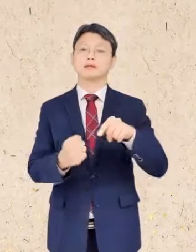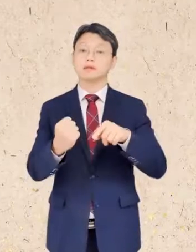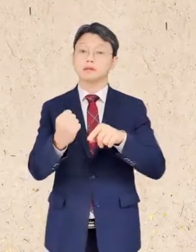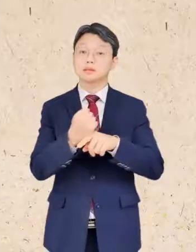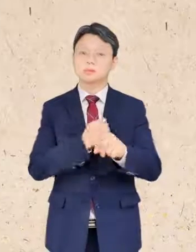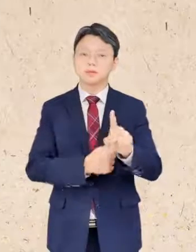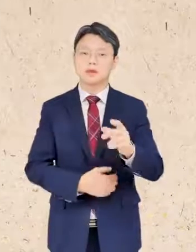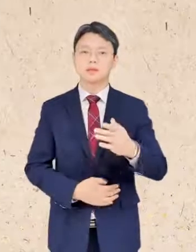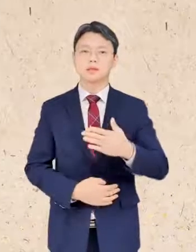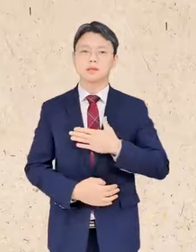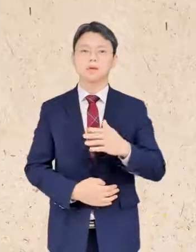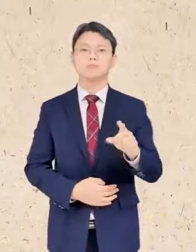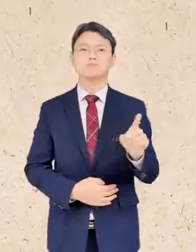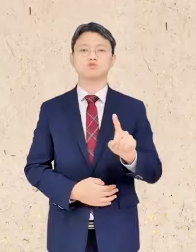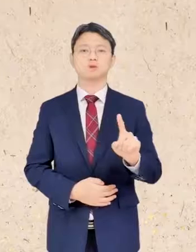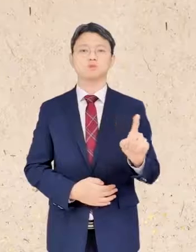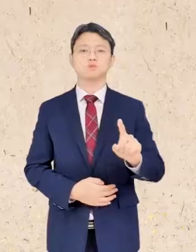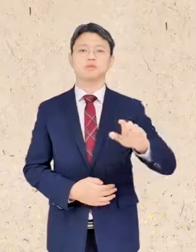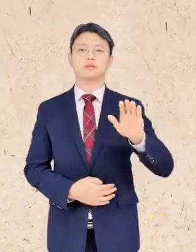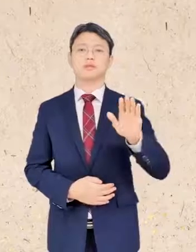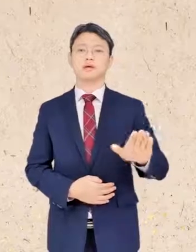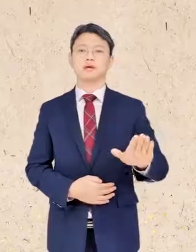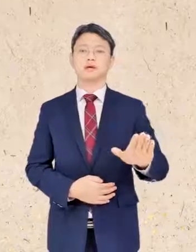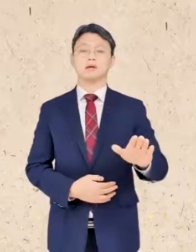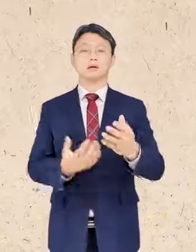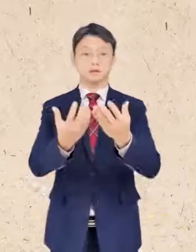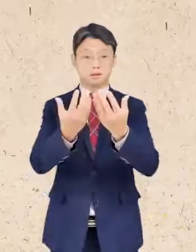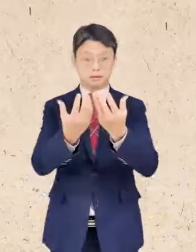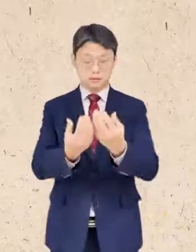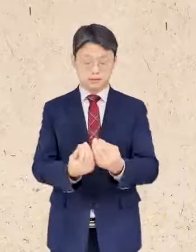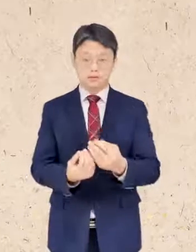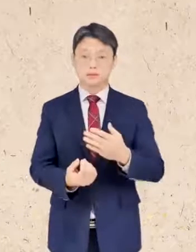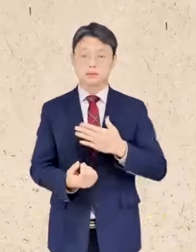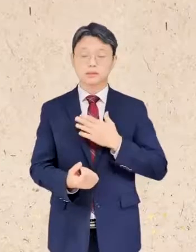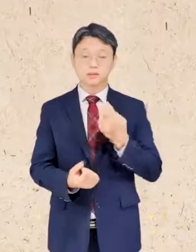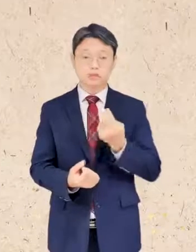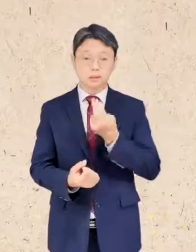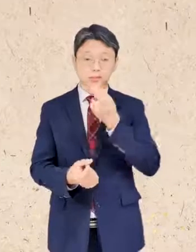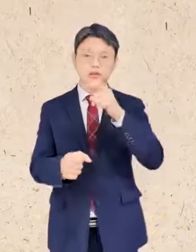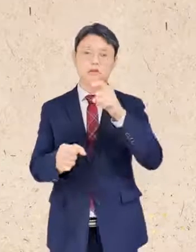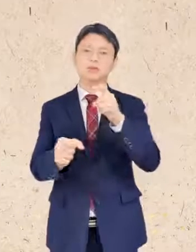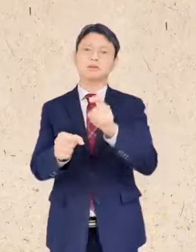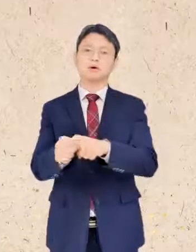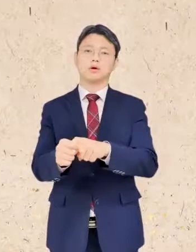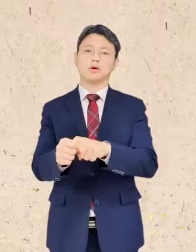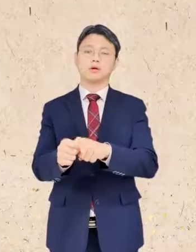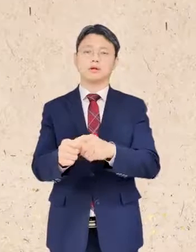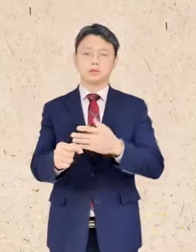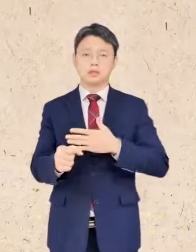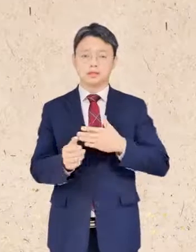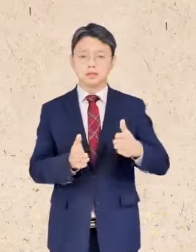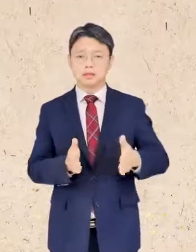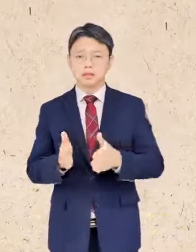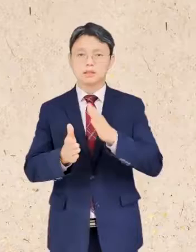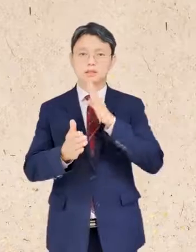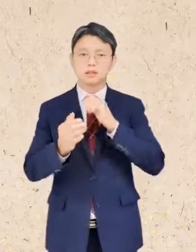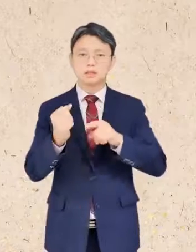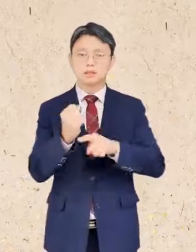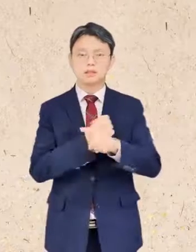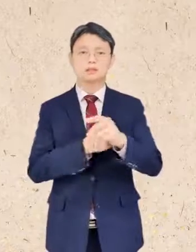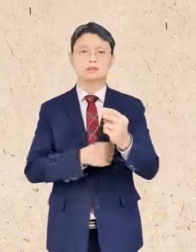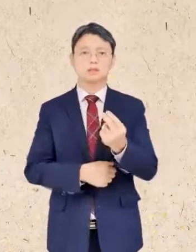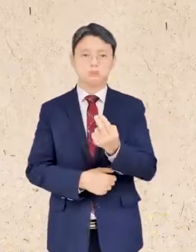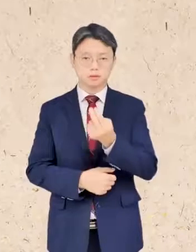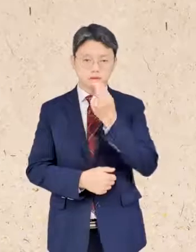등장합니다. 번역하면 나는 무엇이다 라는 것인데요. 예를 들면 나는 생명의 떡이다, 나는 길이요 진리요